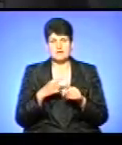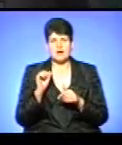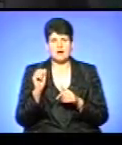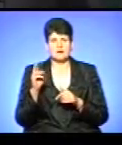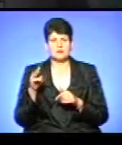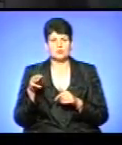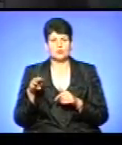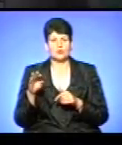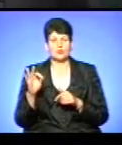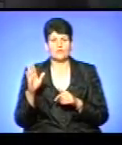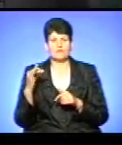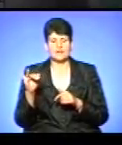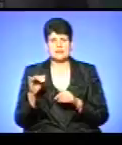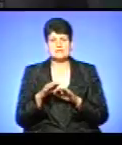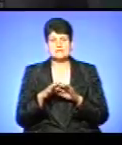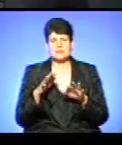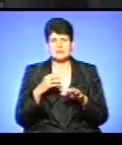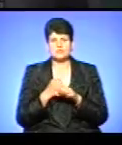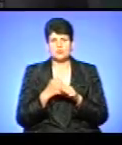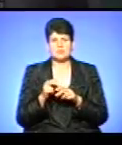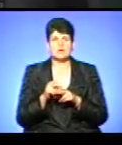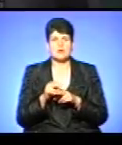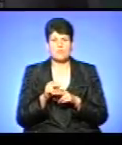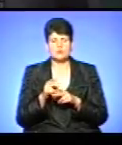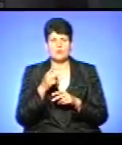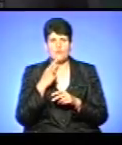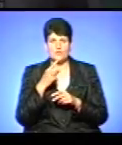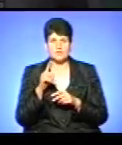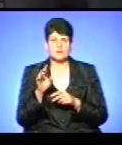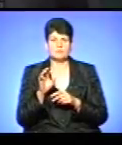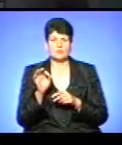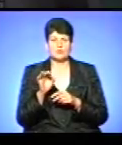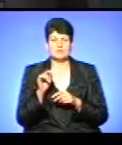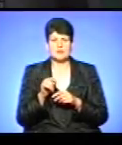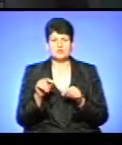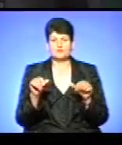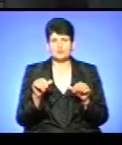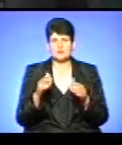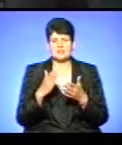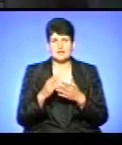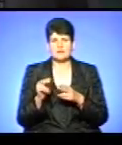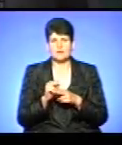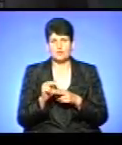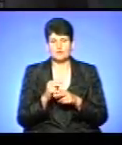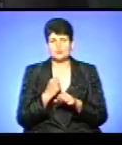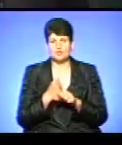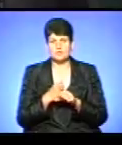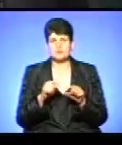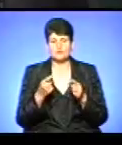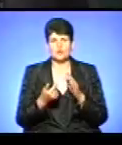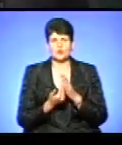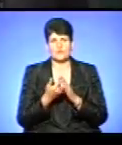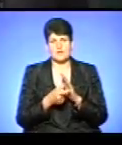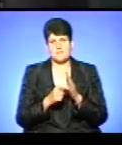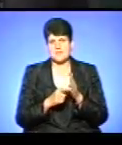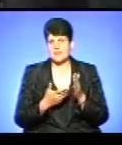зал, де зроблені ремонти. І, власне, десь наголошувалося, вже в столові відповідні ремонти зроблені були і створені нові